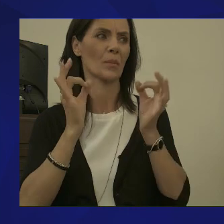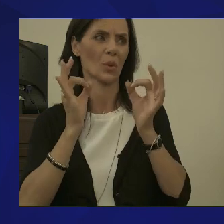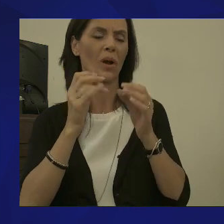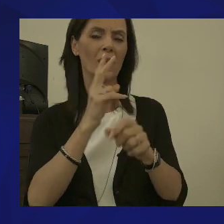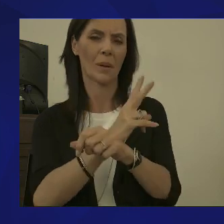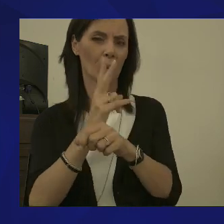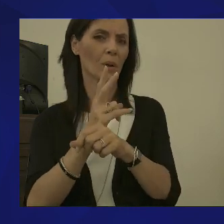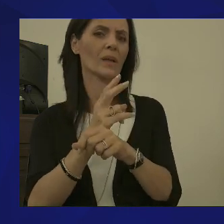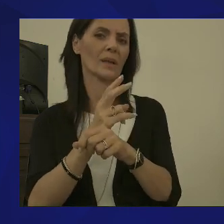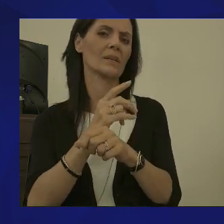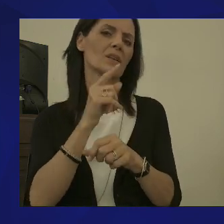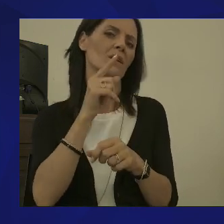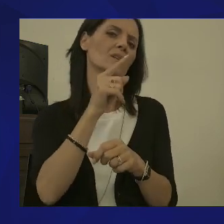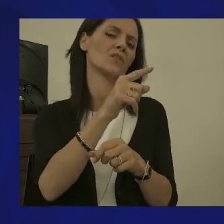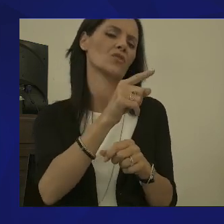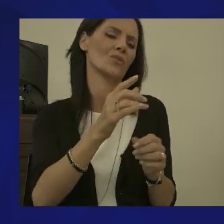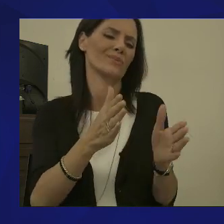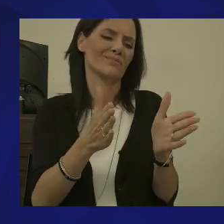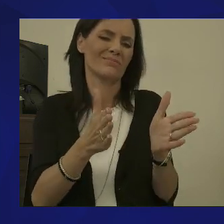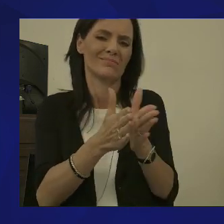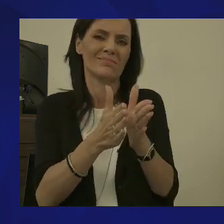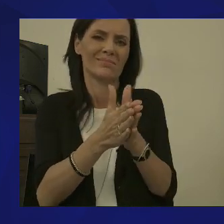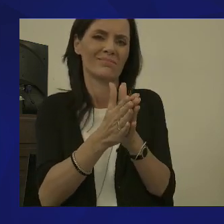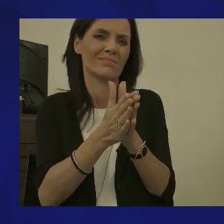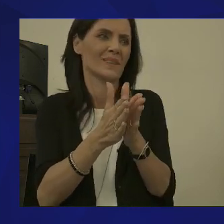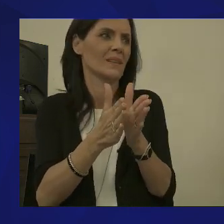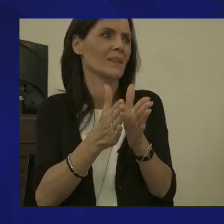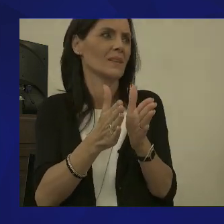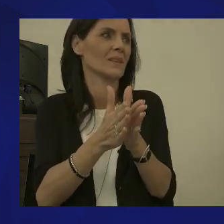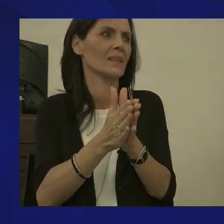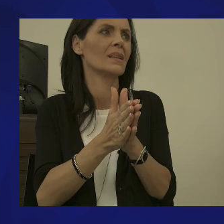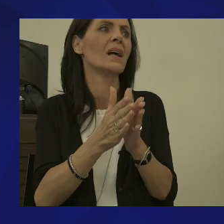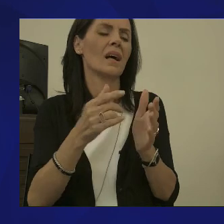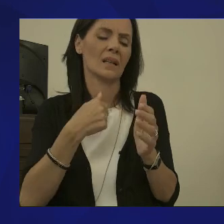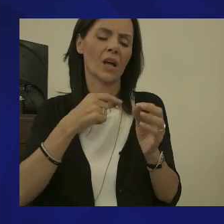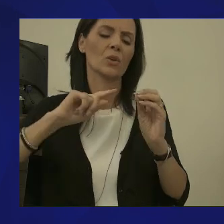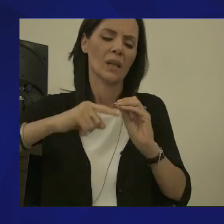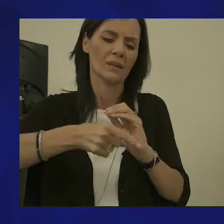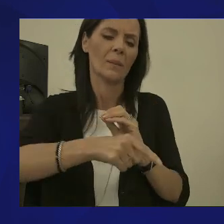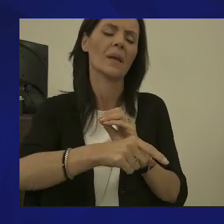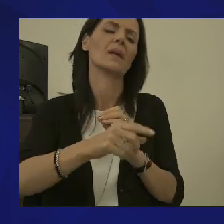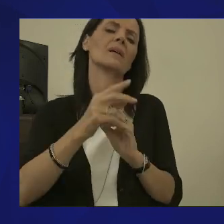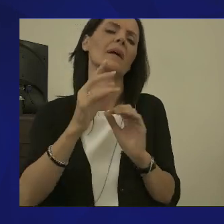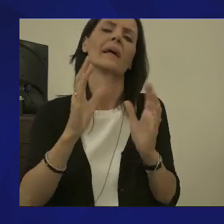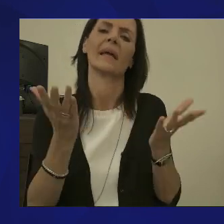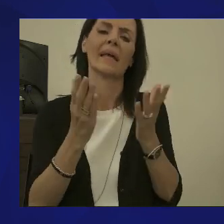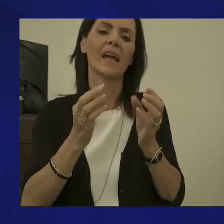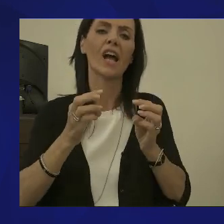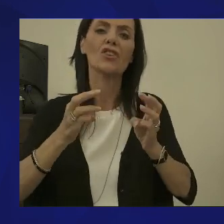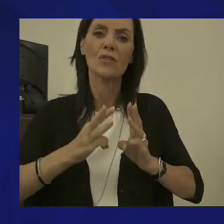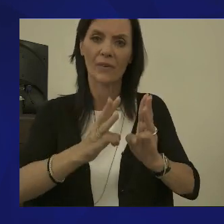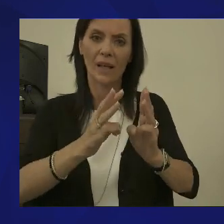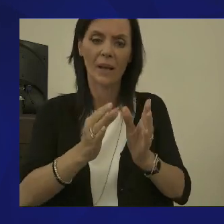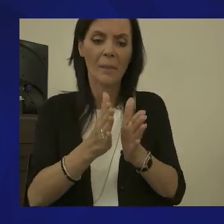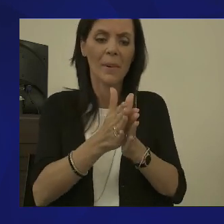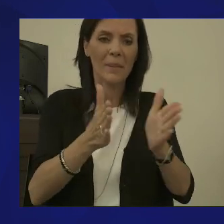באמת בפרויקט הזה זה הממשק עם השביל. זה דבר שצריך לתת תשומת לב, ואנחנו נתעמק בו בשני היבטים. אחד, איך השביל